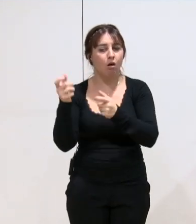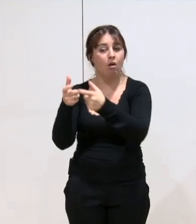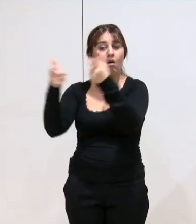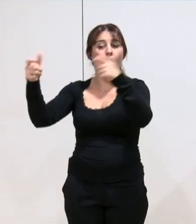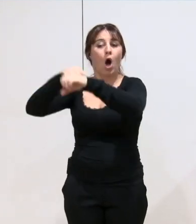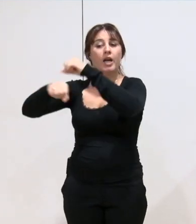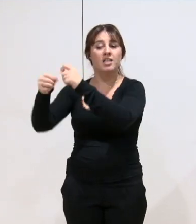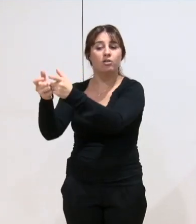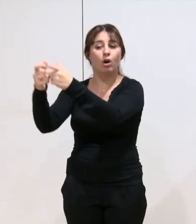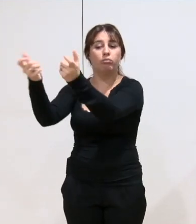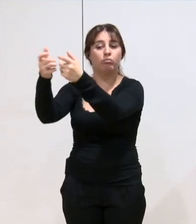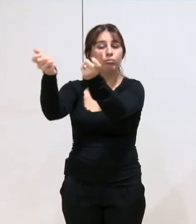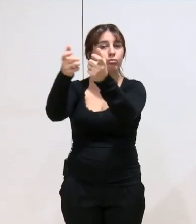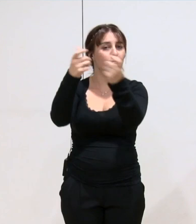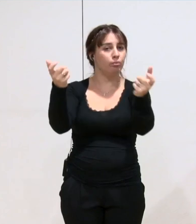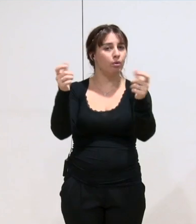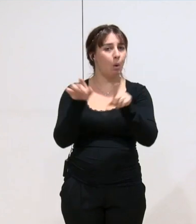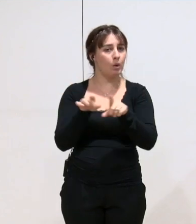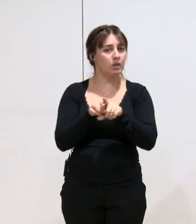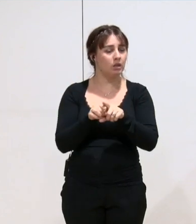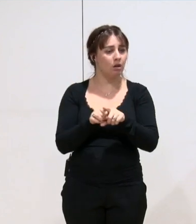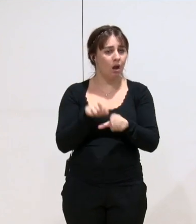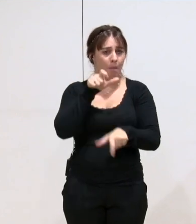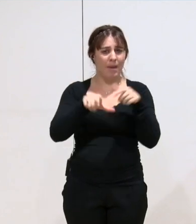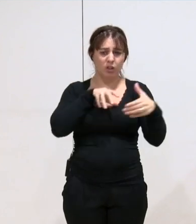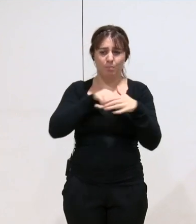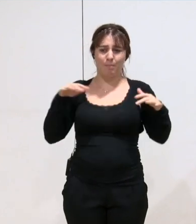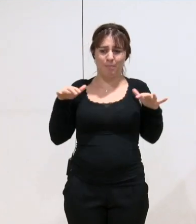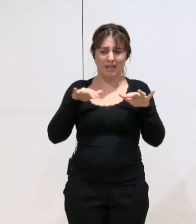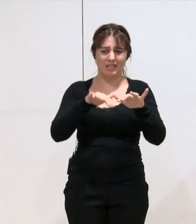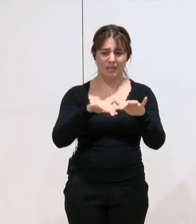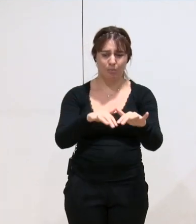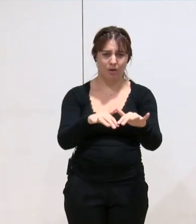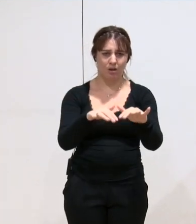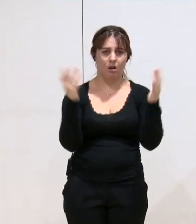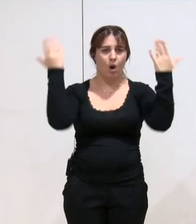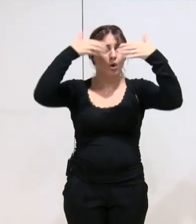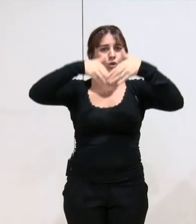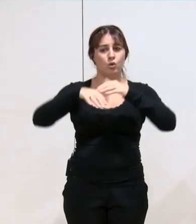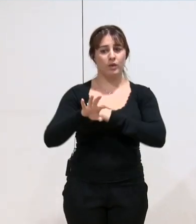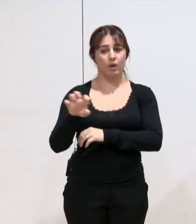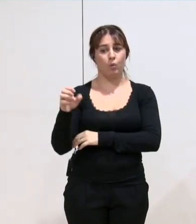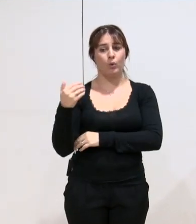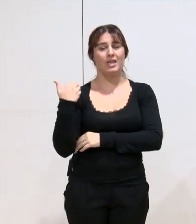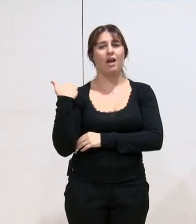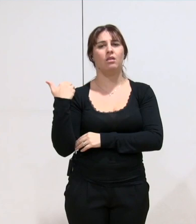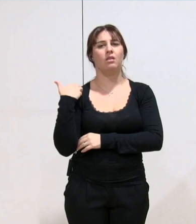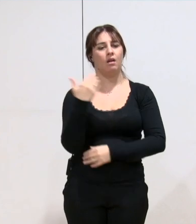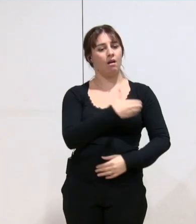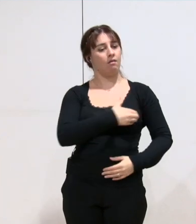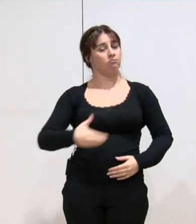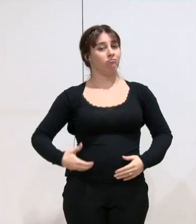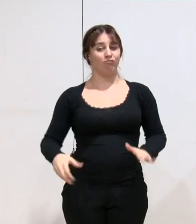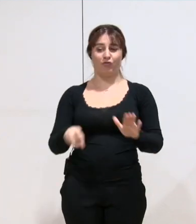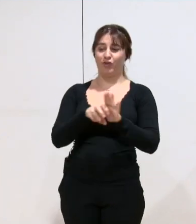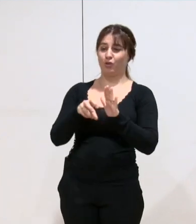puis un nombre important de participants dans la nuit du week-end où la ville de Grenoble